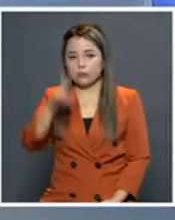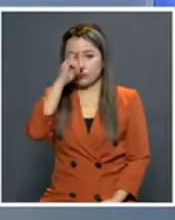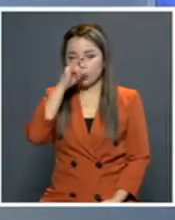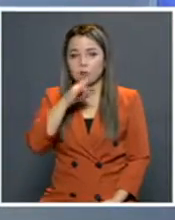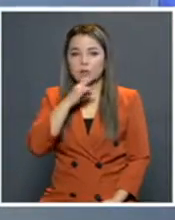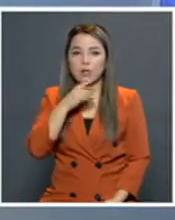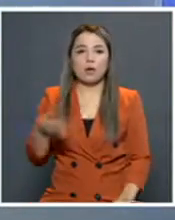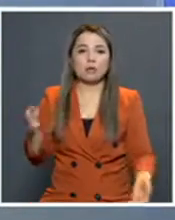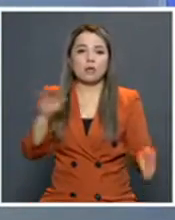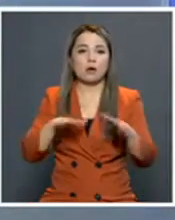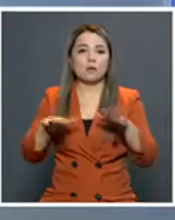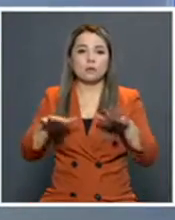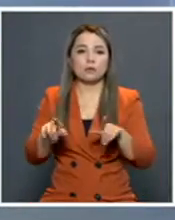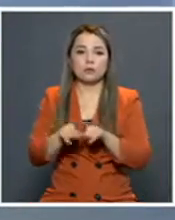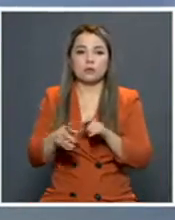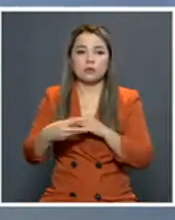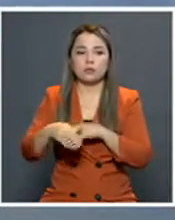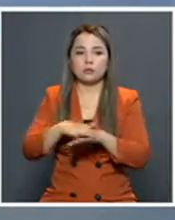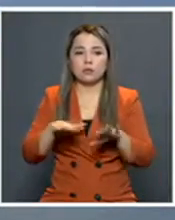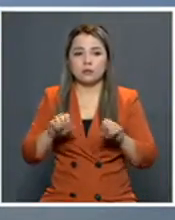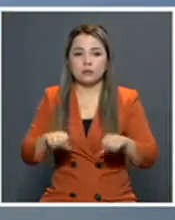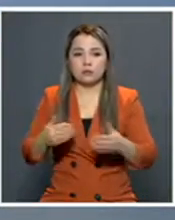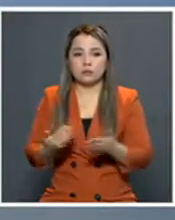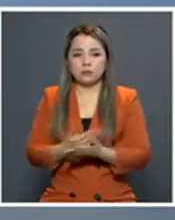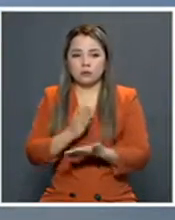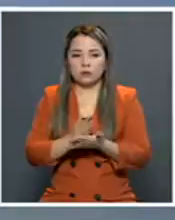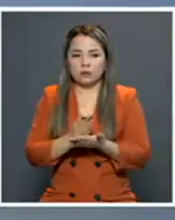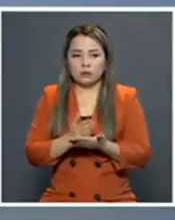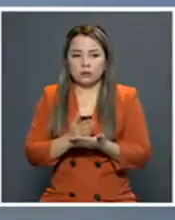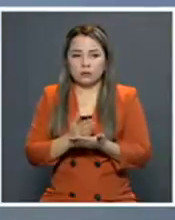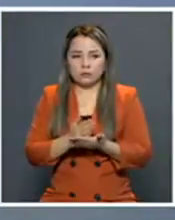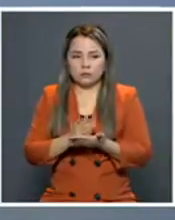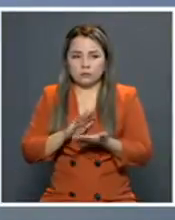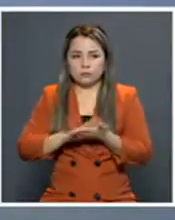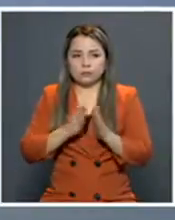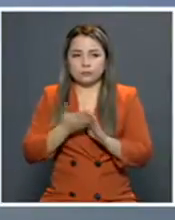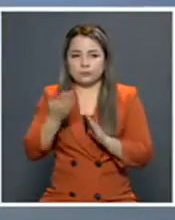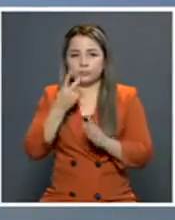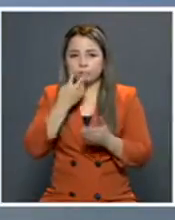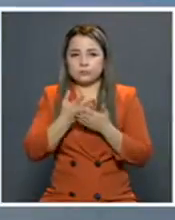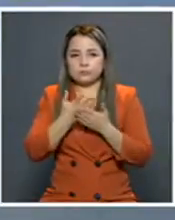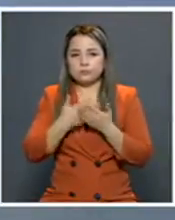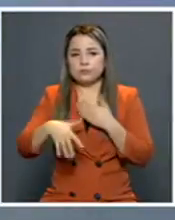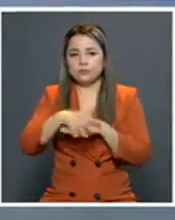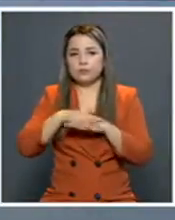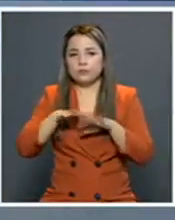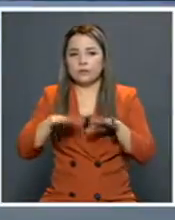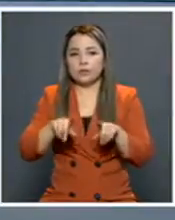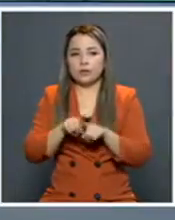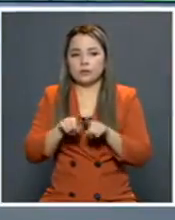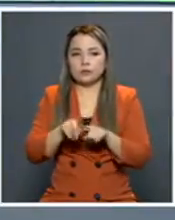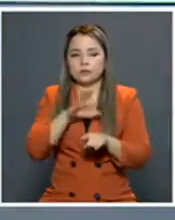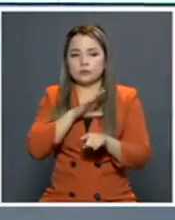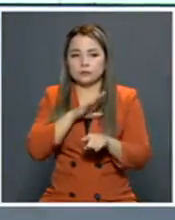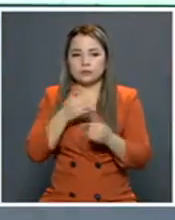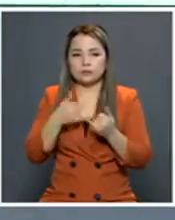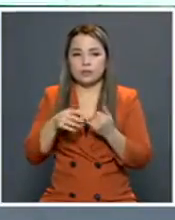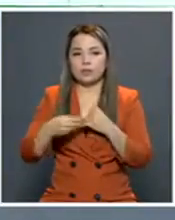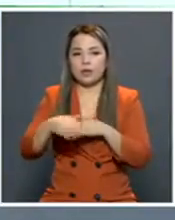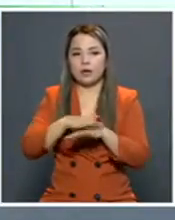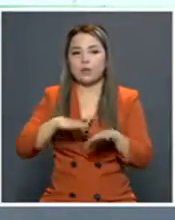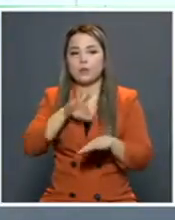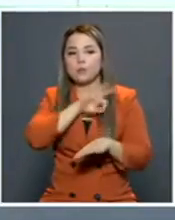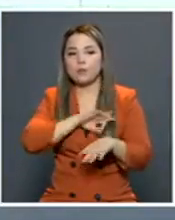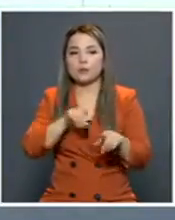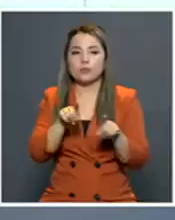Қазақстанның тау-кен саласының жаңа мүмкіндіктері Лондонда талқыланды. Осыдан екі жыл бұрын күшіне енген жаңа жер қойнауын